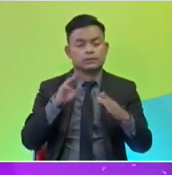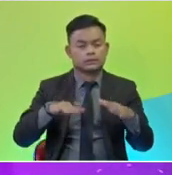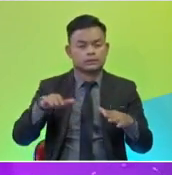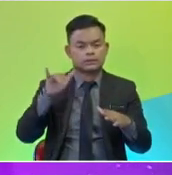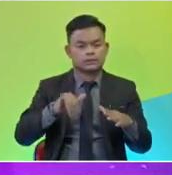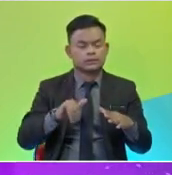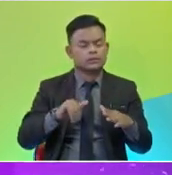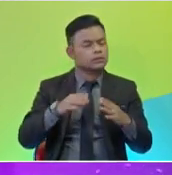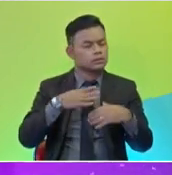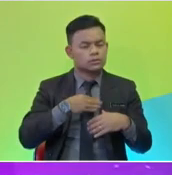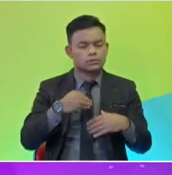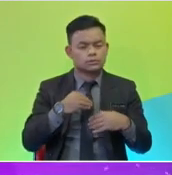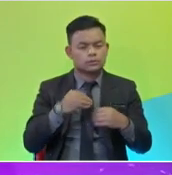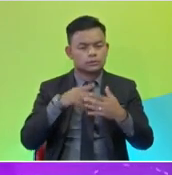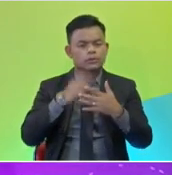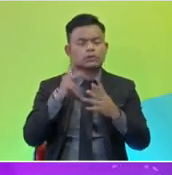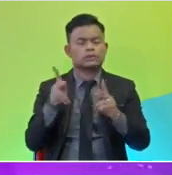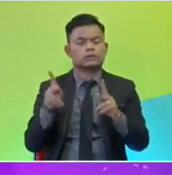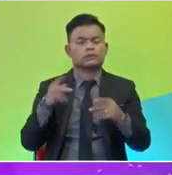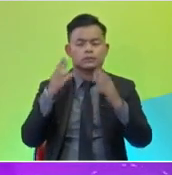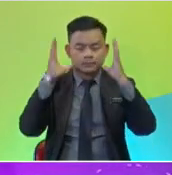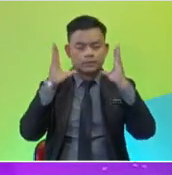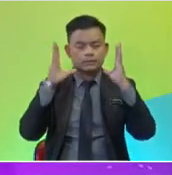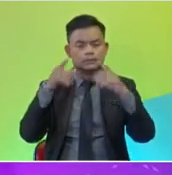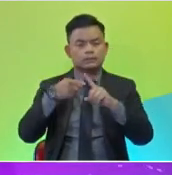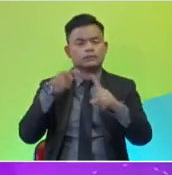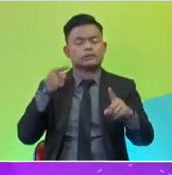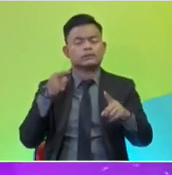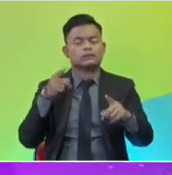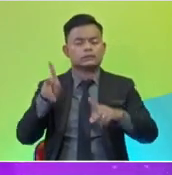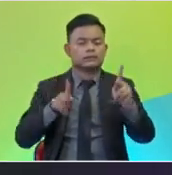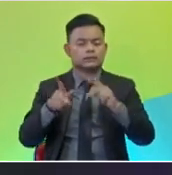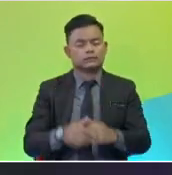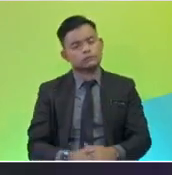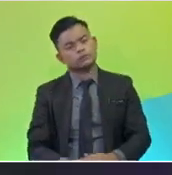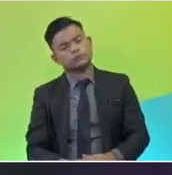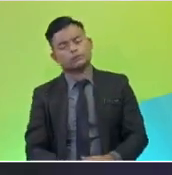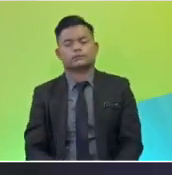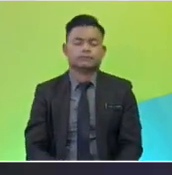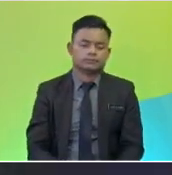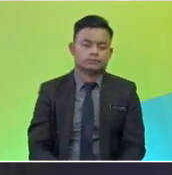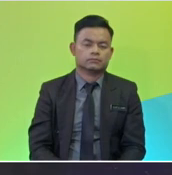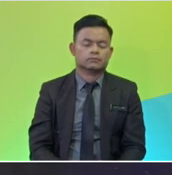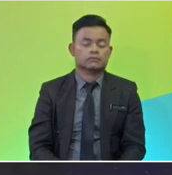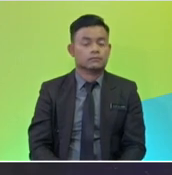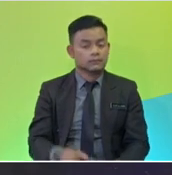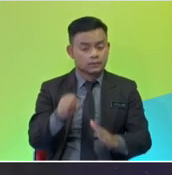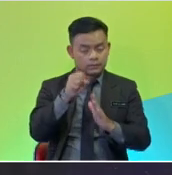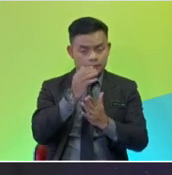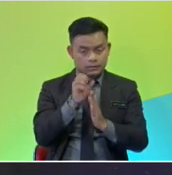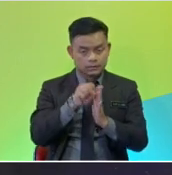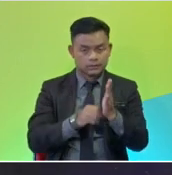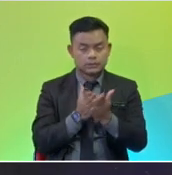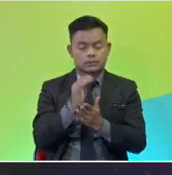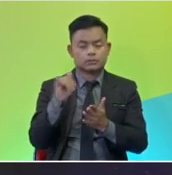Cikgu itu pun bahaya jangan jangan sekali-kali ok Okey dan seterusnya